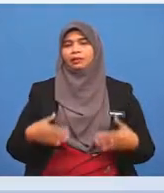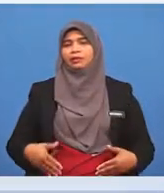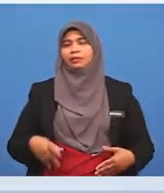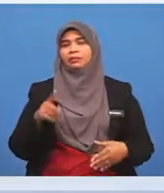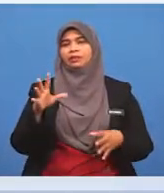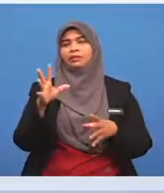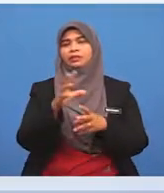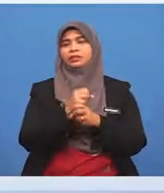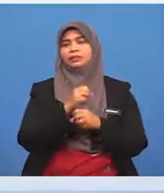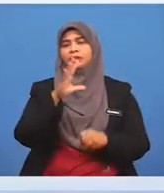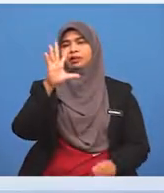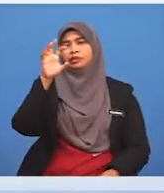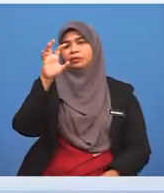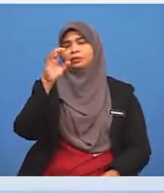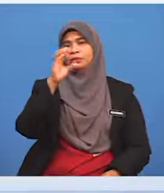dalam ayat